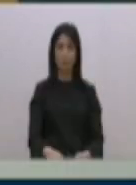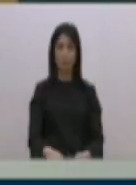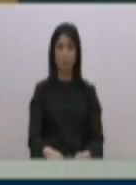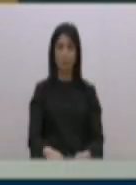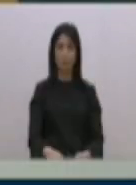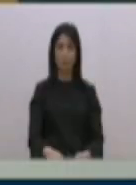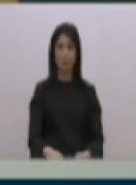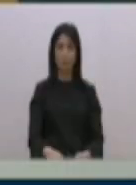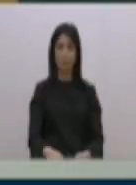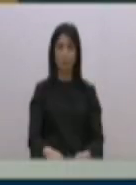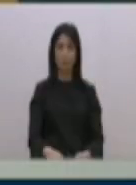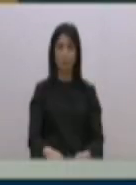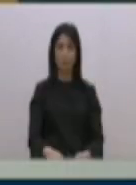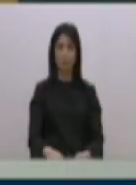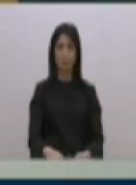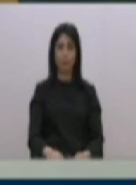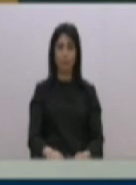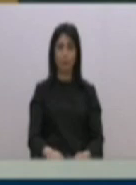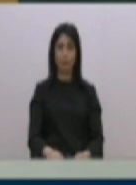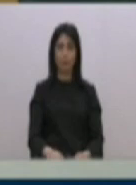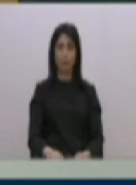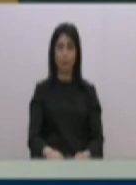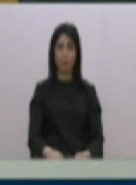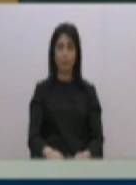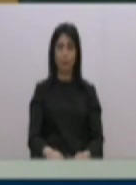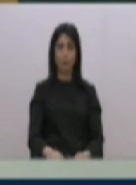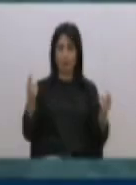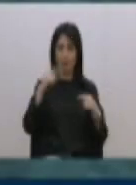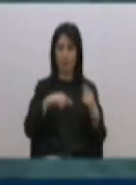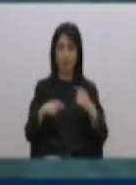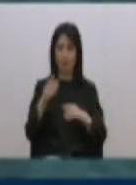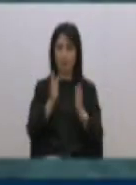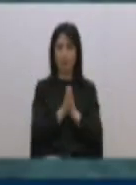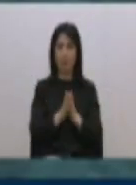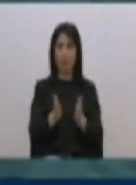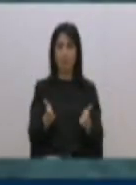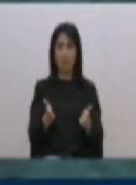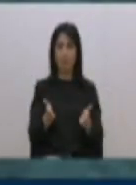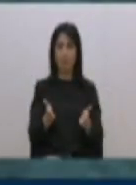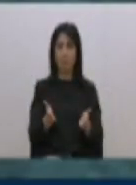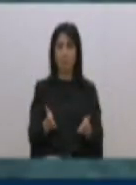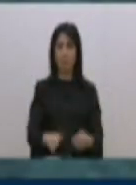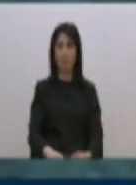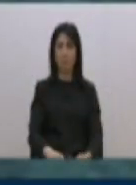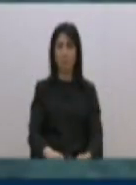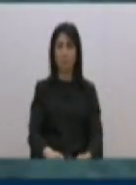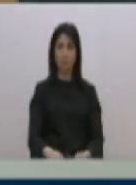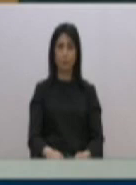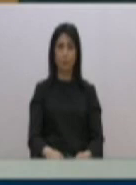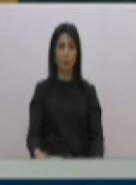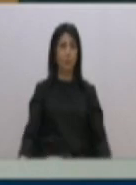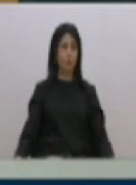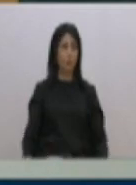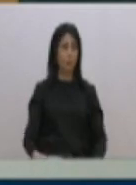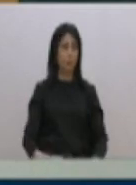o nebda parlamentit sura bazara șuma. S-a colotat o geanda suis programis atțelian ședegebzeții sau bădeți quarom musahlobis. Gibida dana